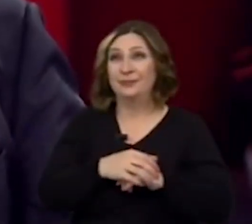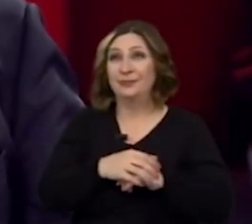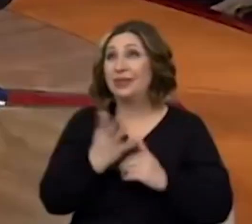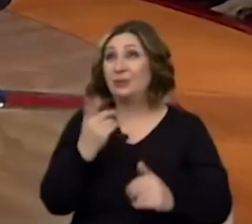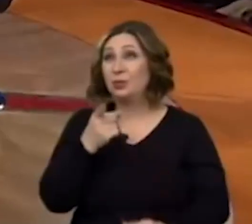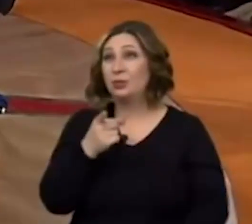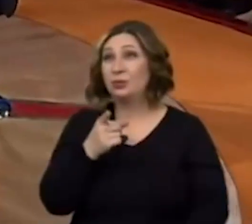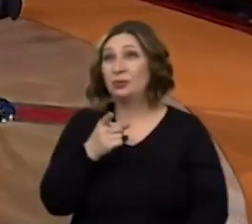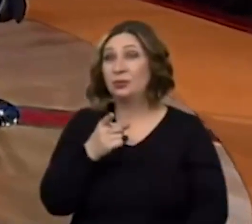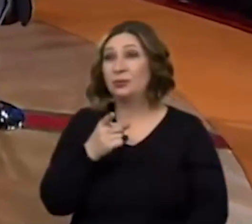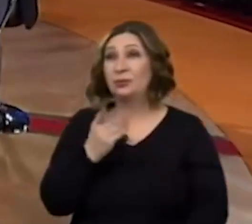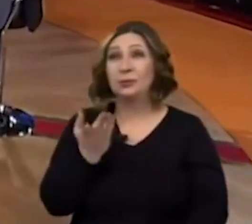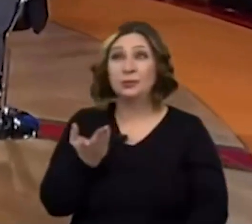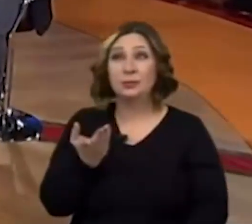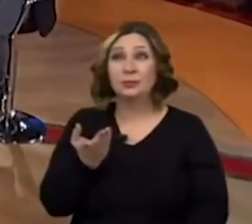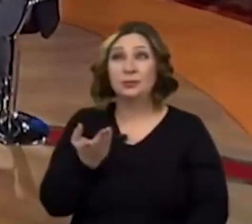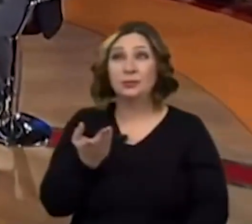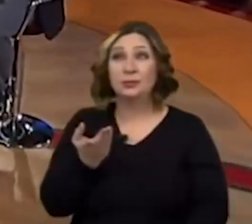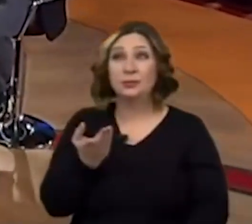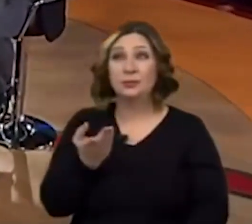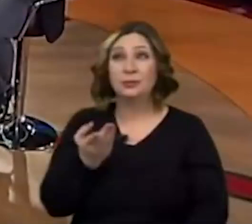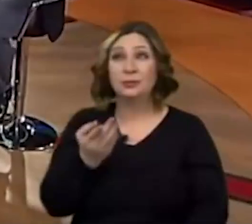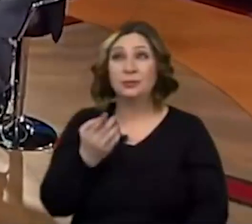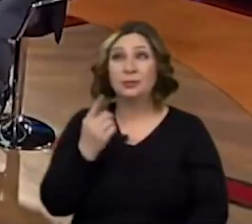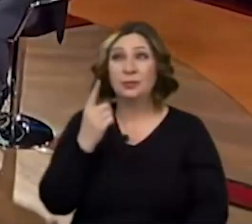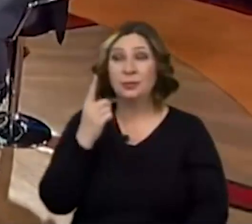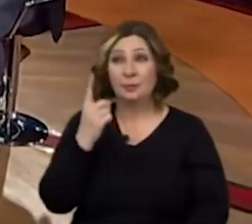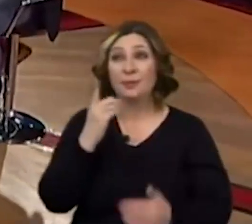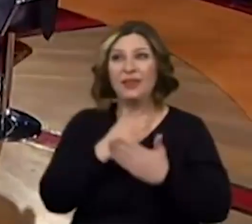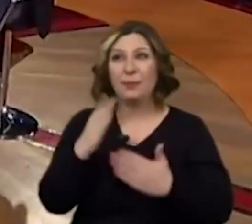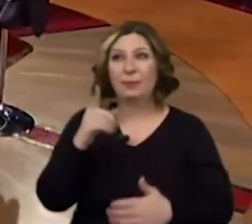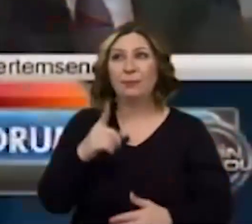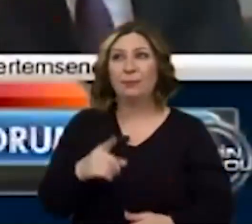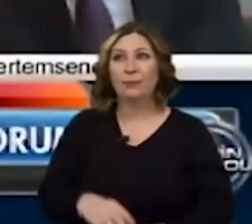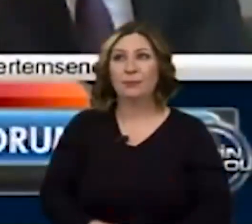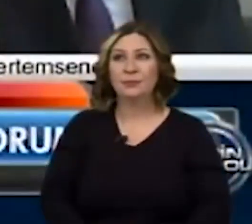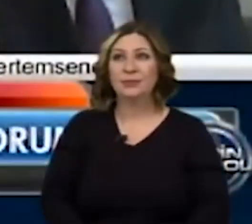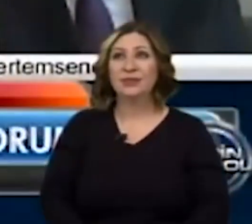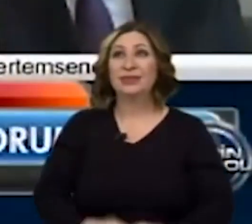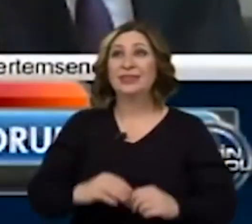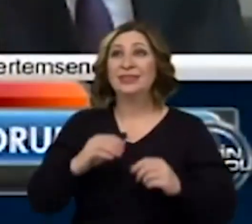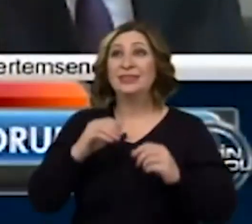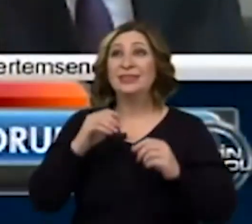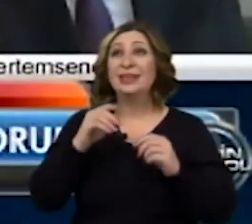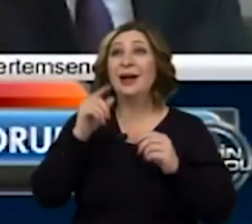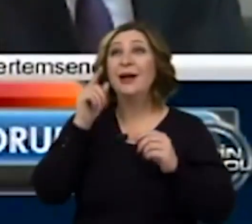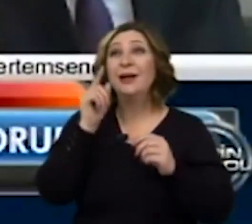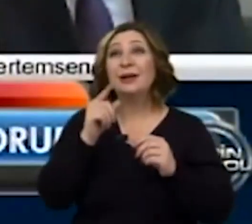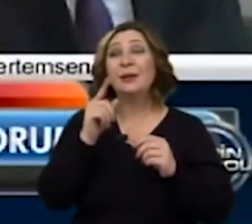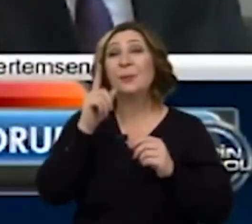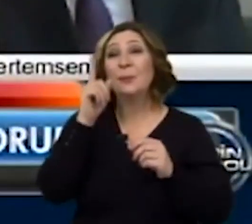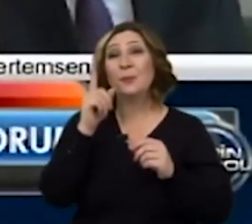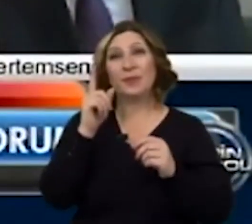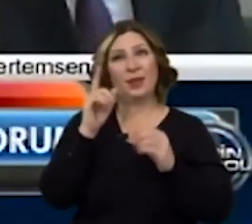Neymiş bu? Ne oldu? Konuşmayacak. Bir marş geliyor. Neyse devam. Yazılarınızda, mazılarınızda.